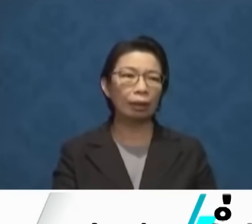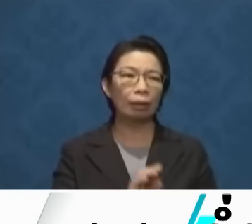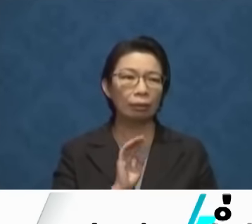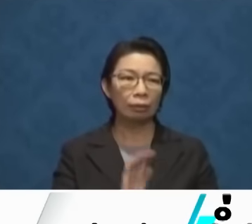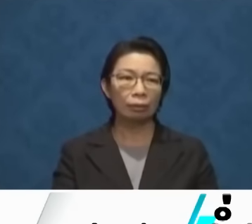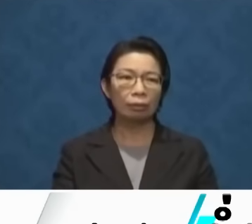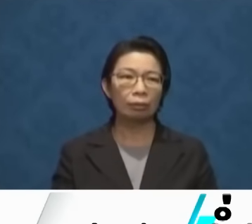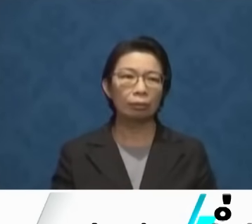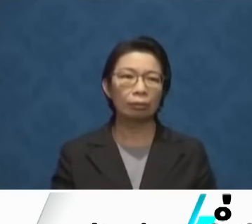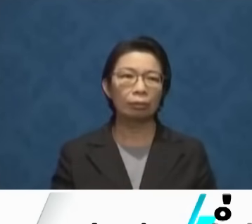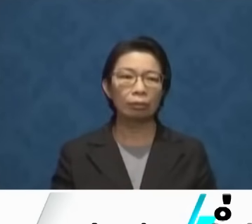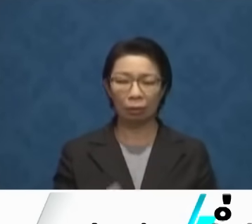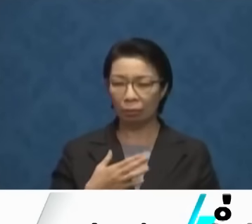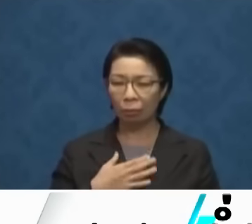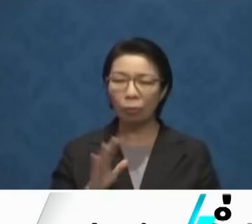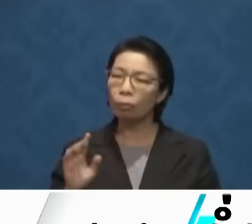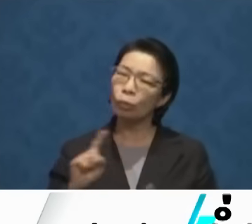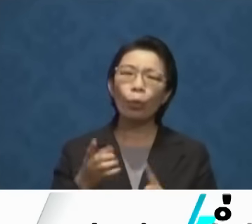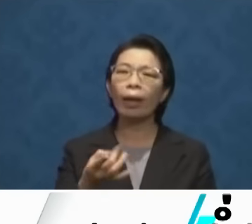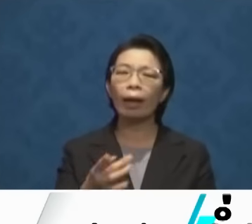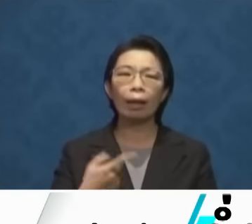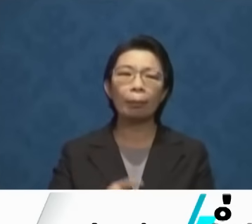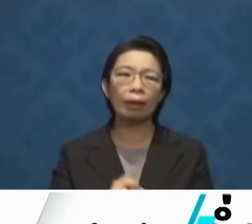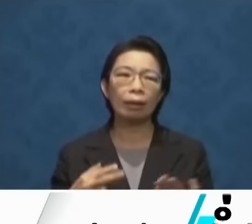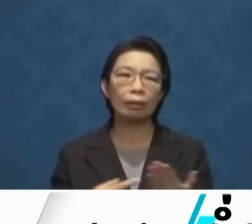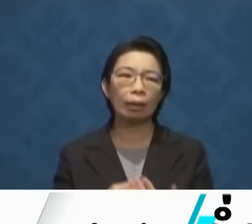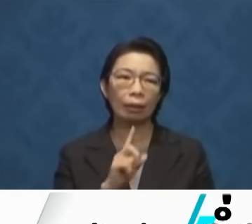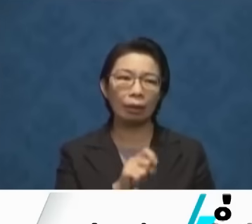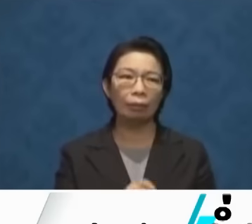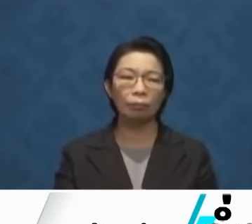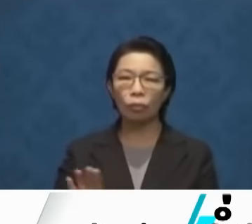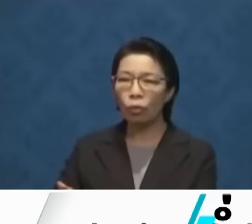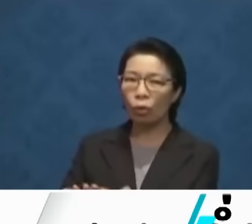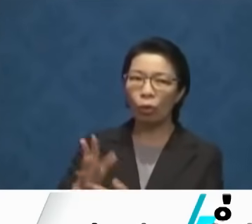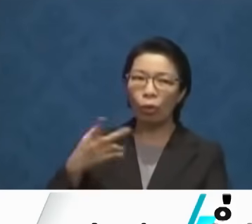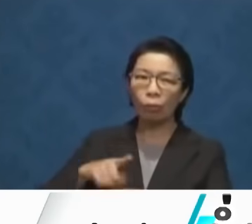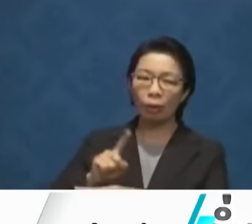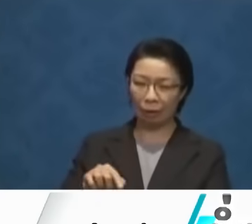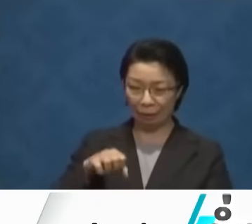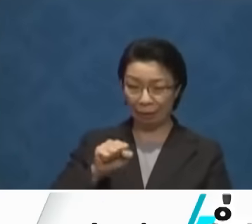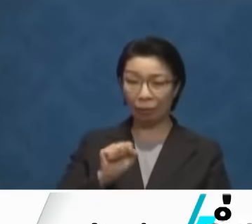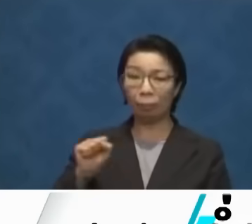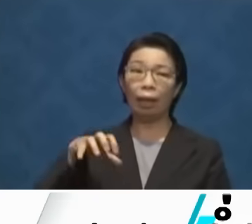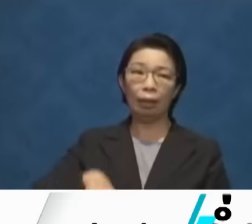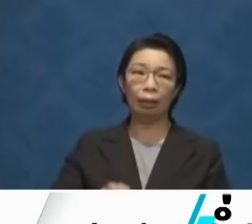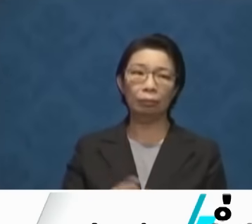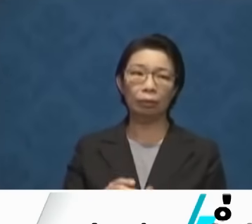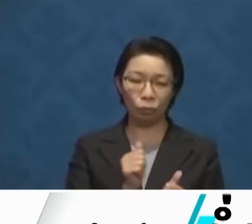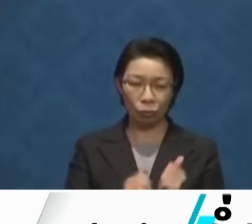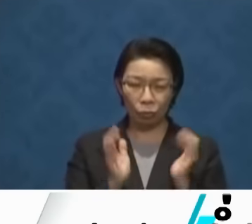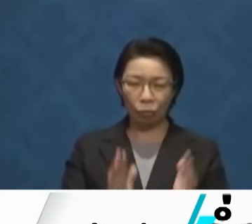คัญเรื่องนี้ผมก็ให้ความสำคัญเรื่องนี้ท่านประธานฉะนั้นผมขออย่างนี้ครับท่านประธานเพื่อเห็นแก่สภาแห่งนี้นะครับว่าทุกคนให้ความส